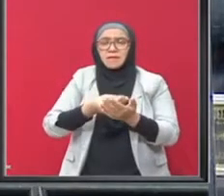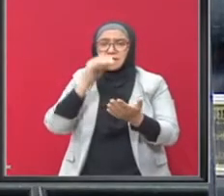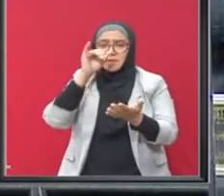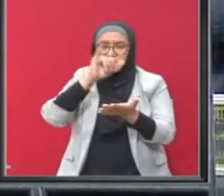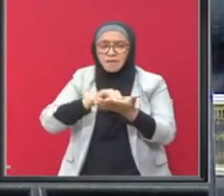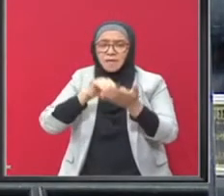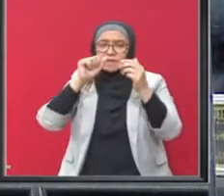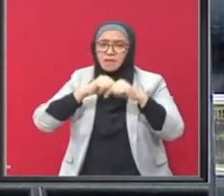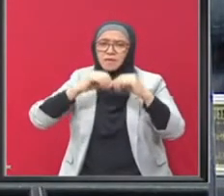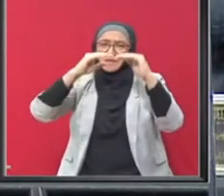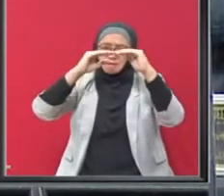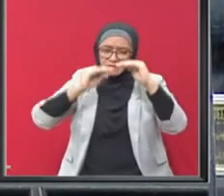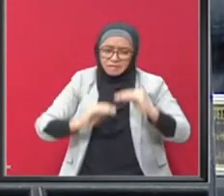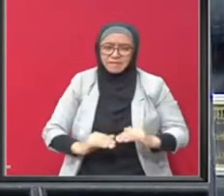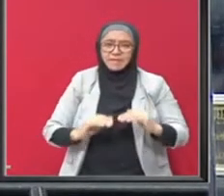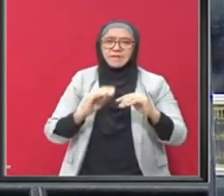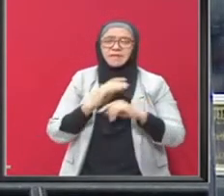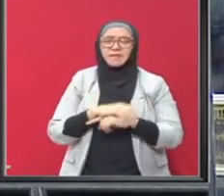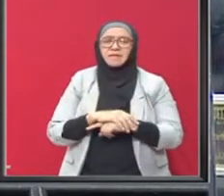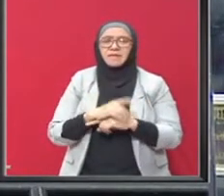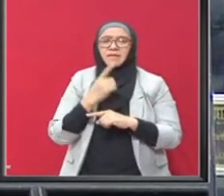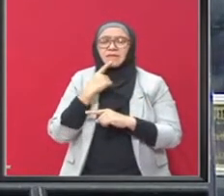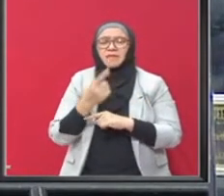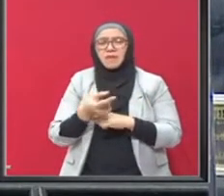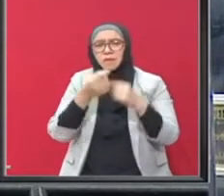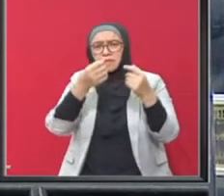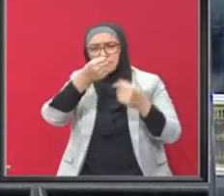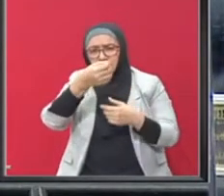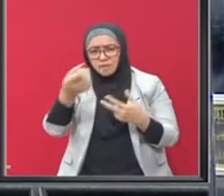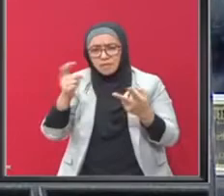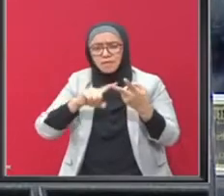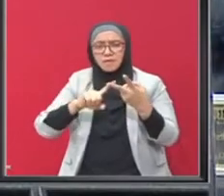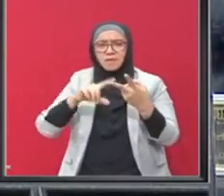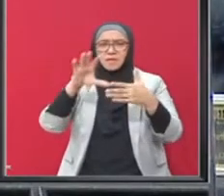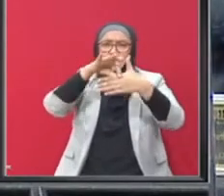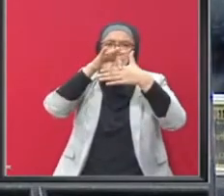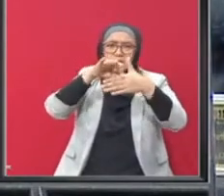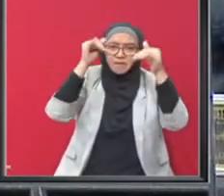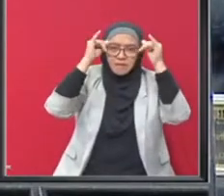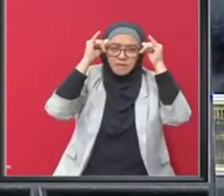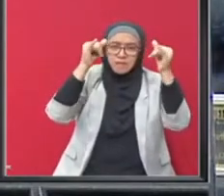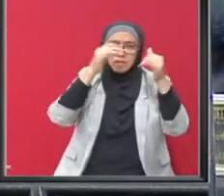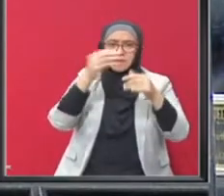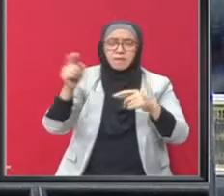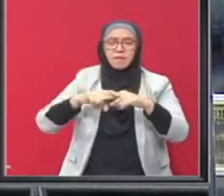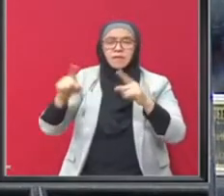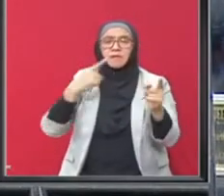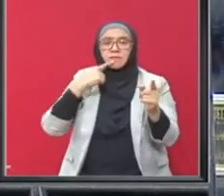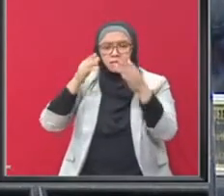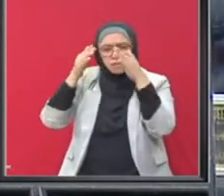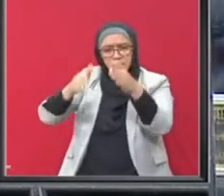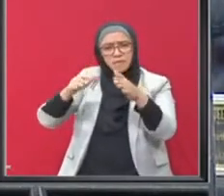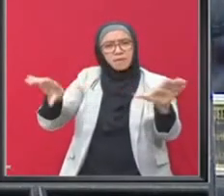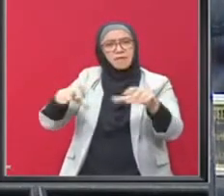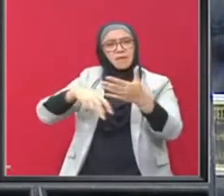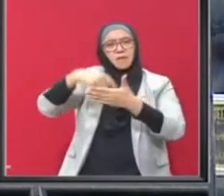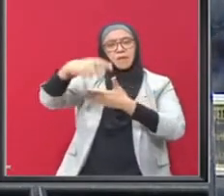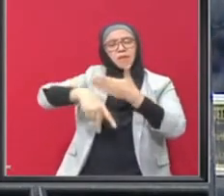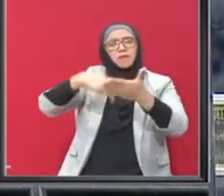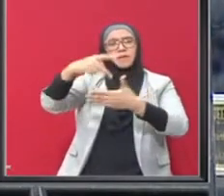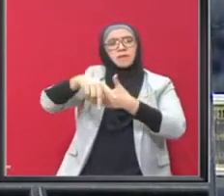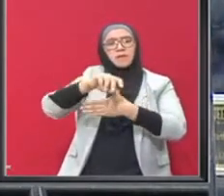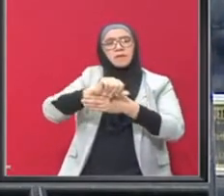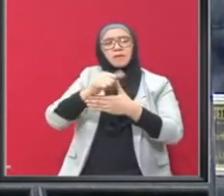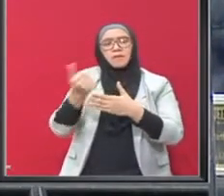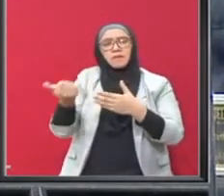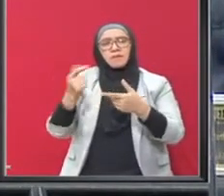label itu masih rendah tumbuh suhu daging lembu sebagai contoh fokus juga diberikan kepada Project nilai tinggi seperti tanaman